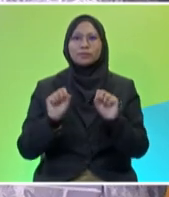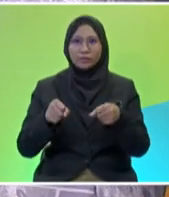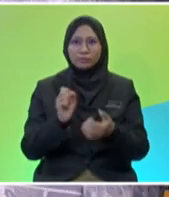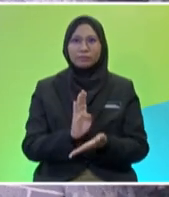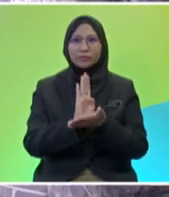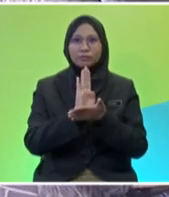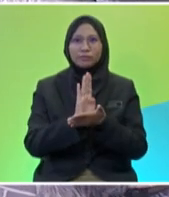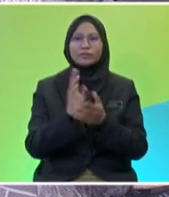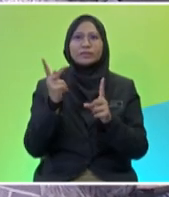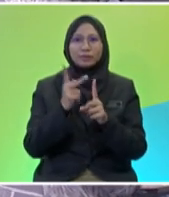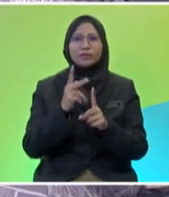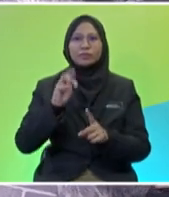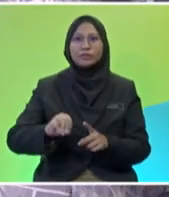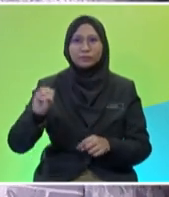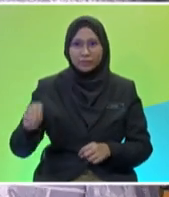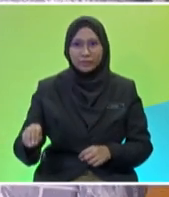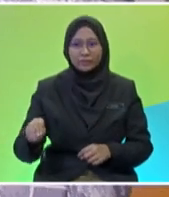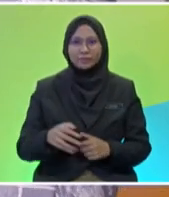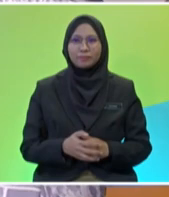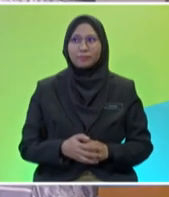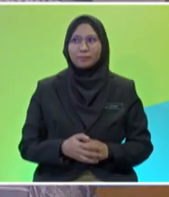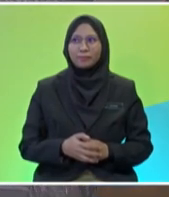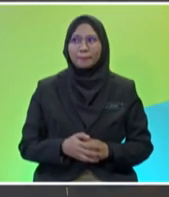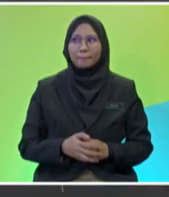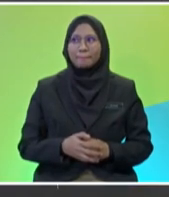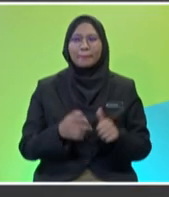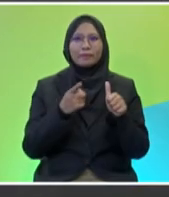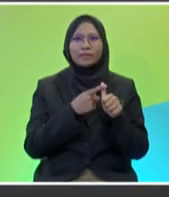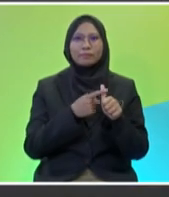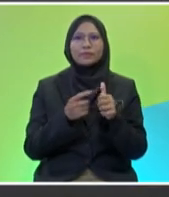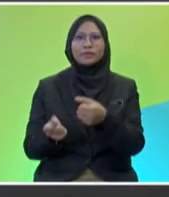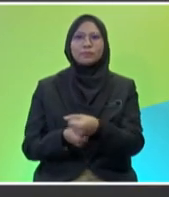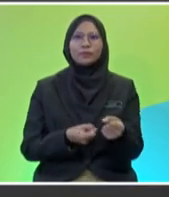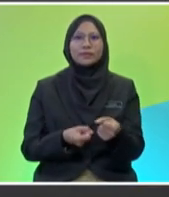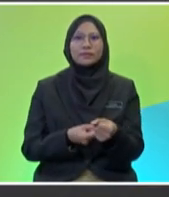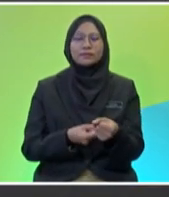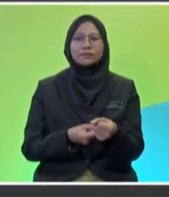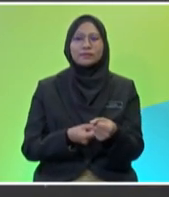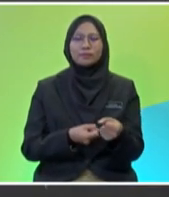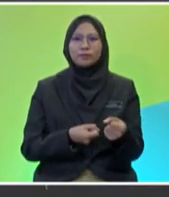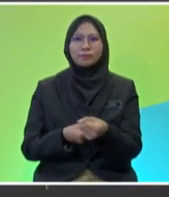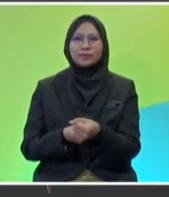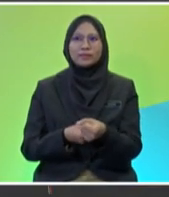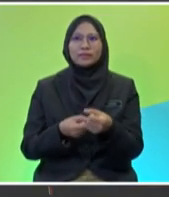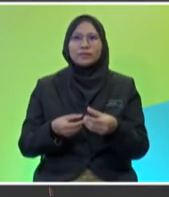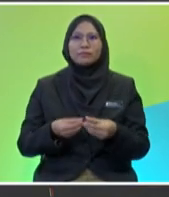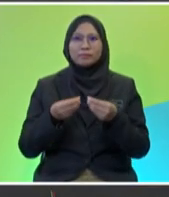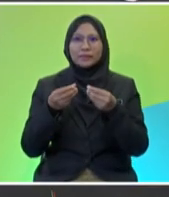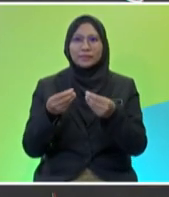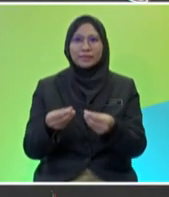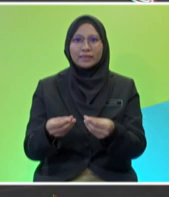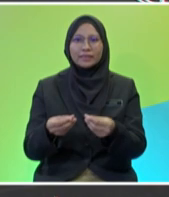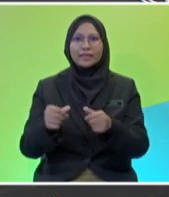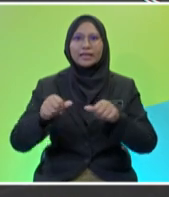murid-murid oke yang pertama ya udah penyelamat memperkenalkan modul pembelajaran dan